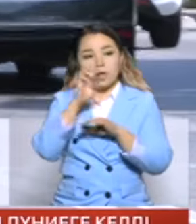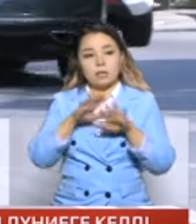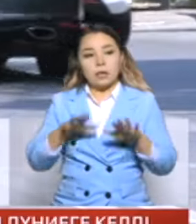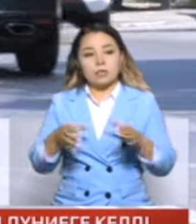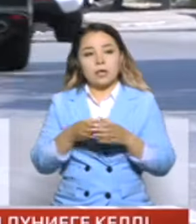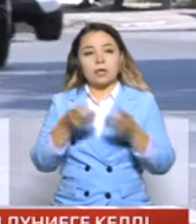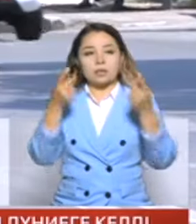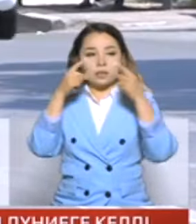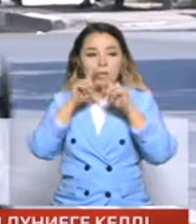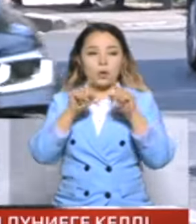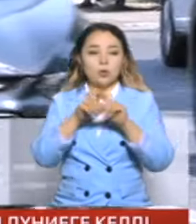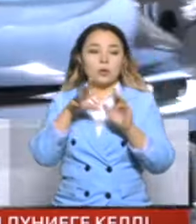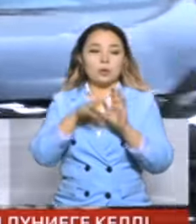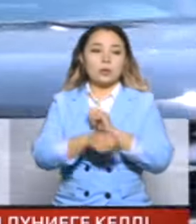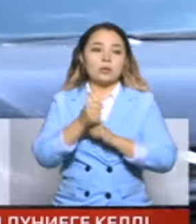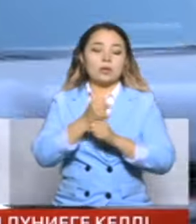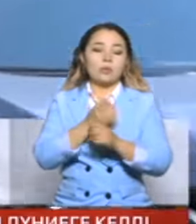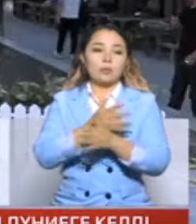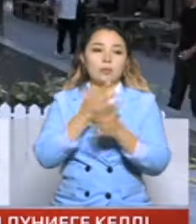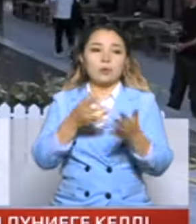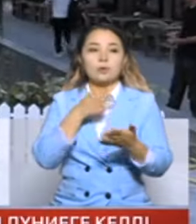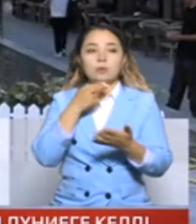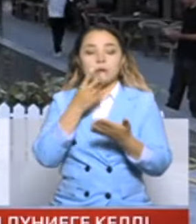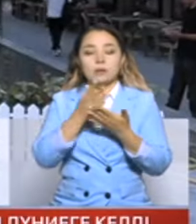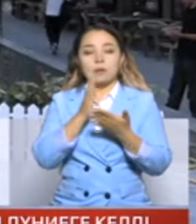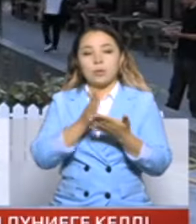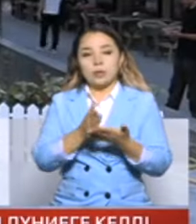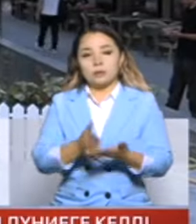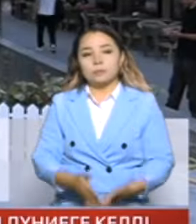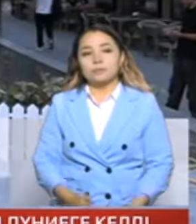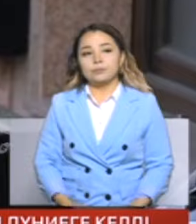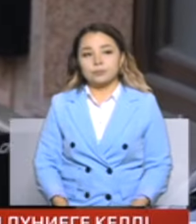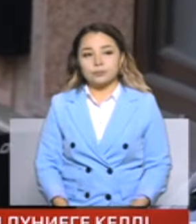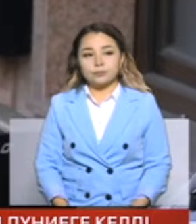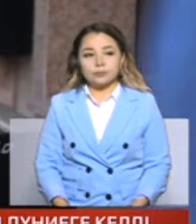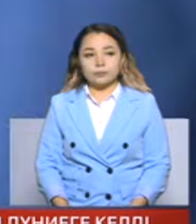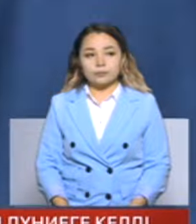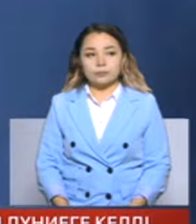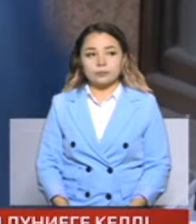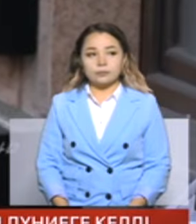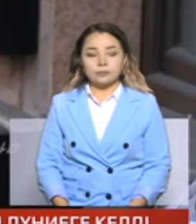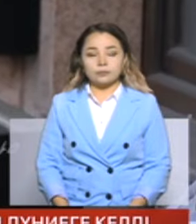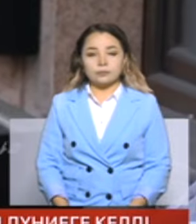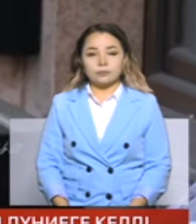тың технологияларды енгізуге басымдық бермек. Базарқұл Отыншиева, Өзбекстан.